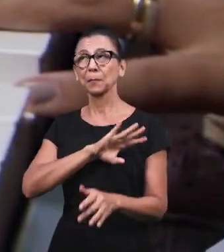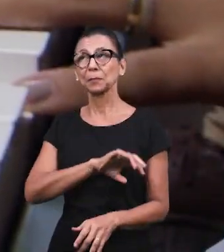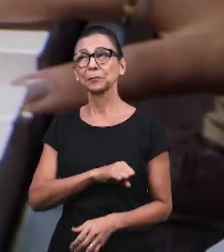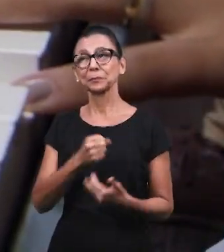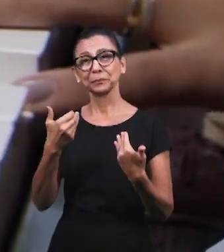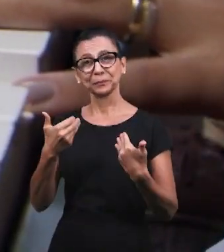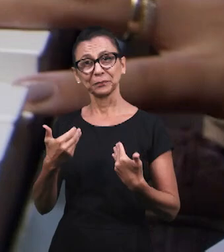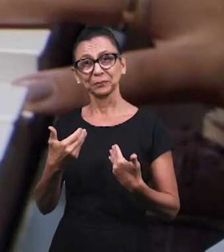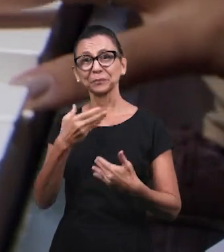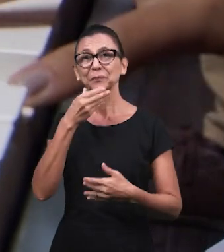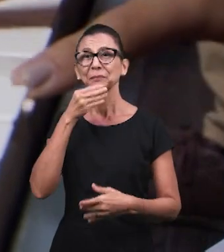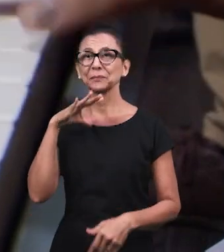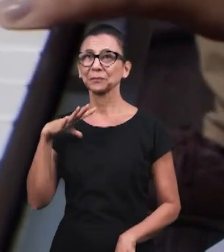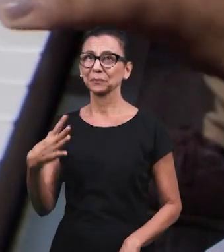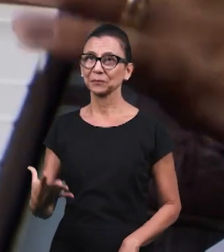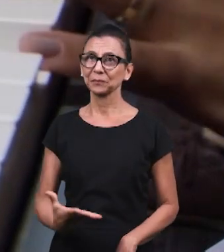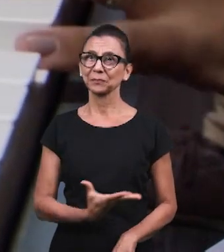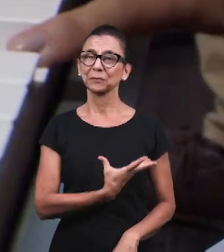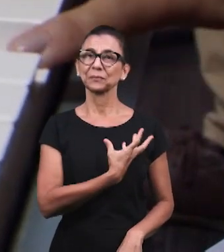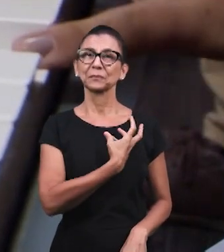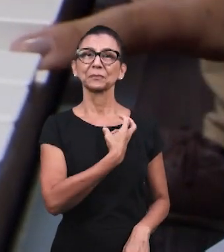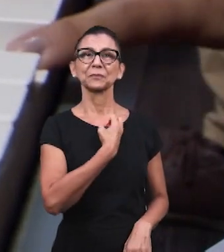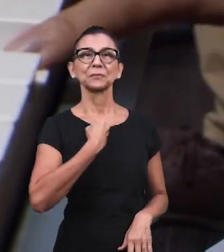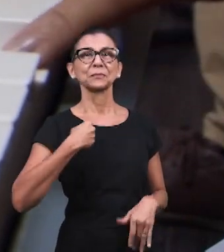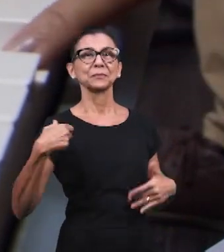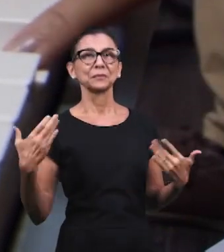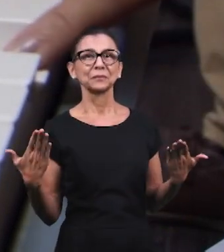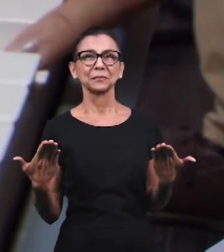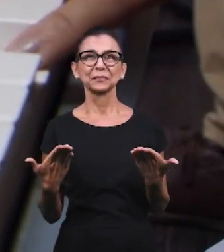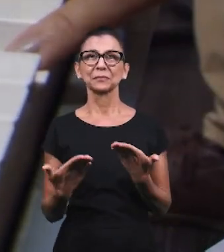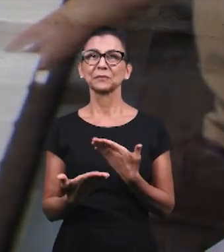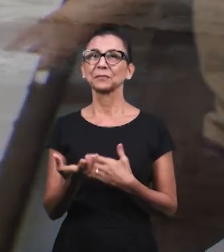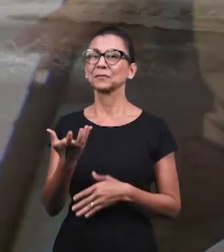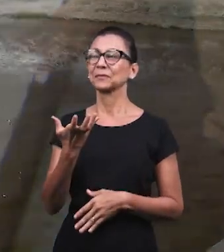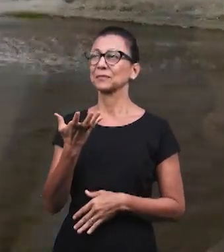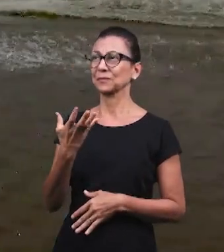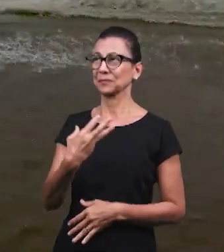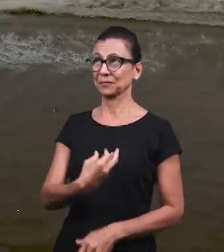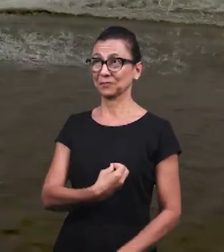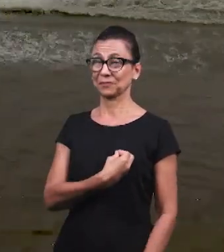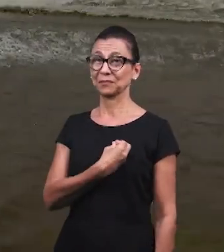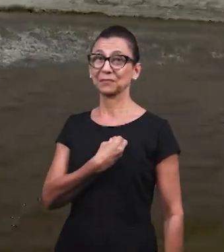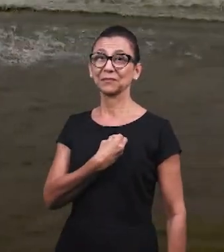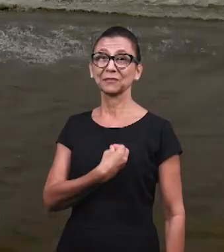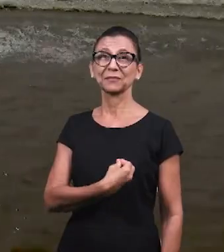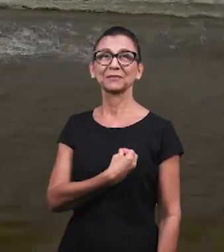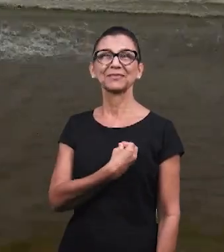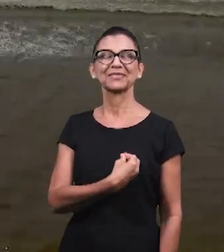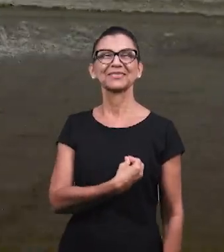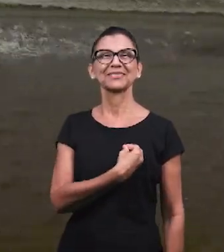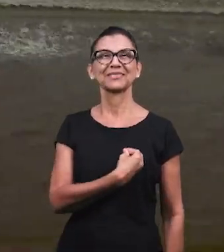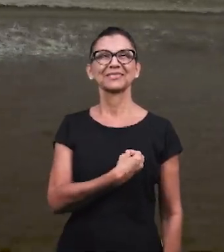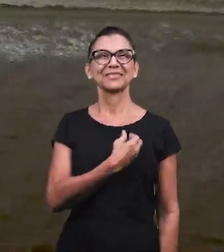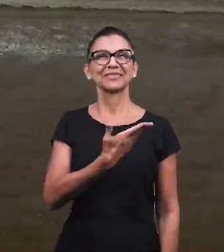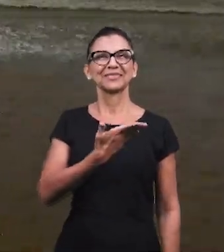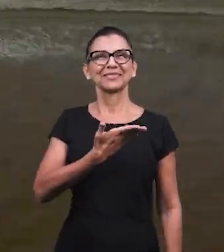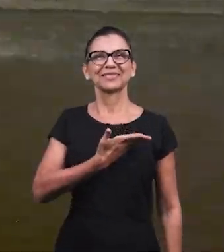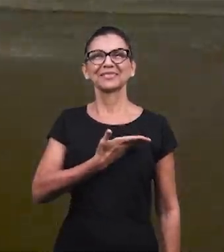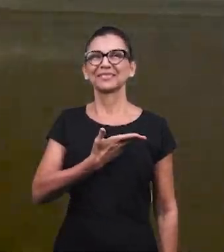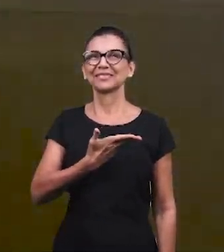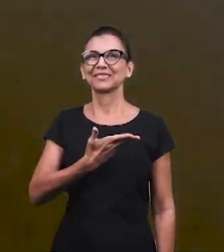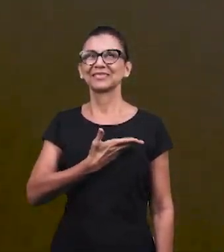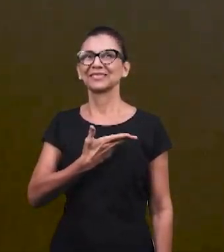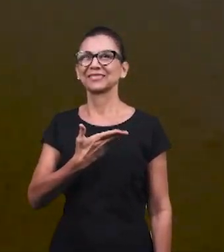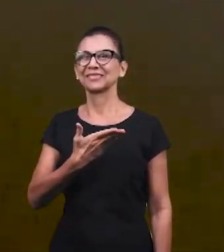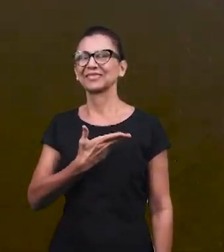Ele ama, Jesus me ama, meu Salvador. Agora quero na minha